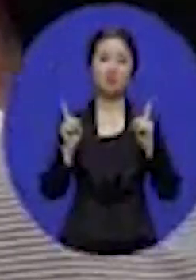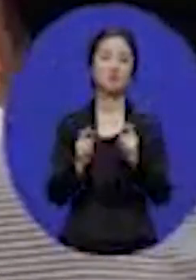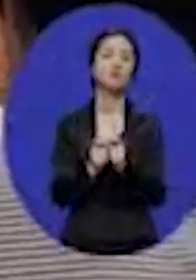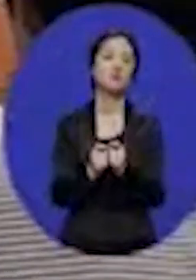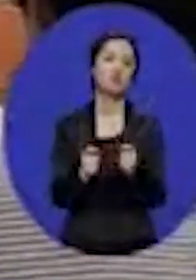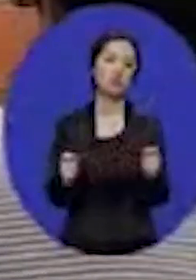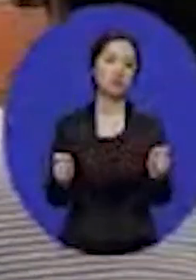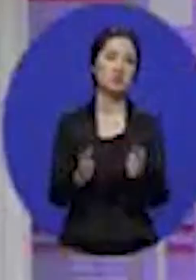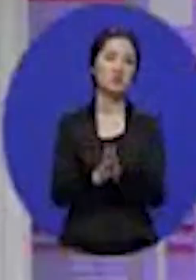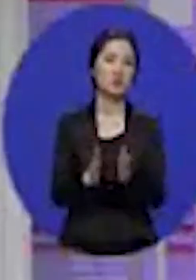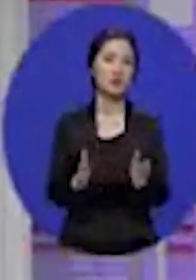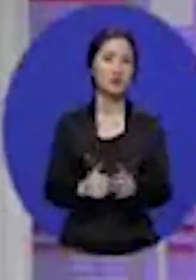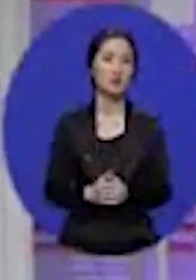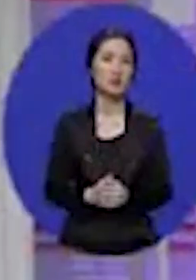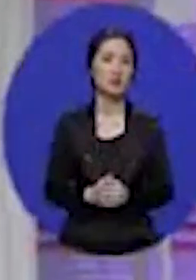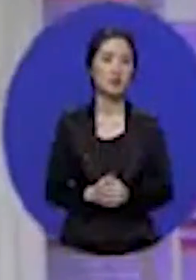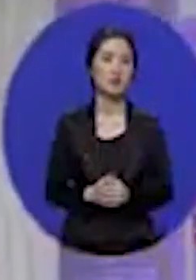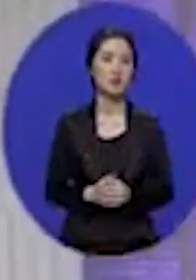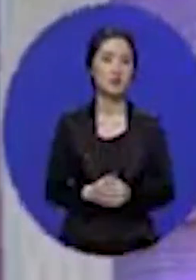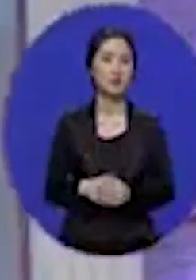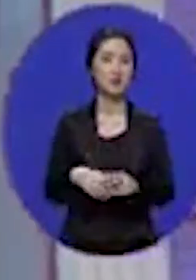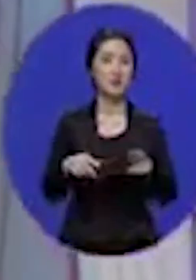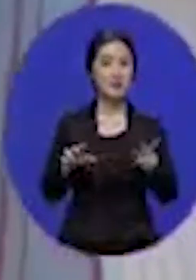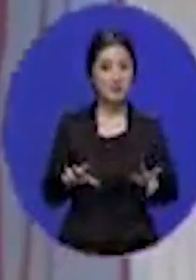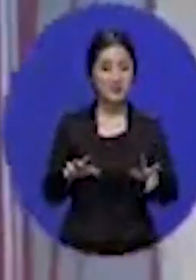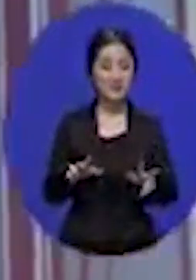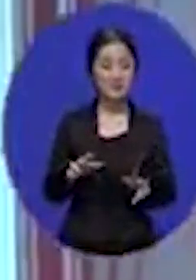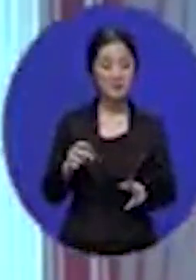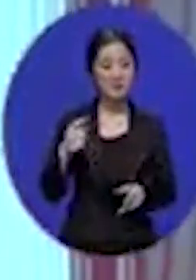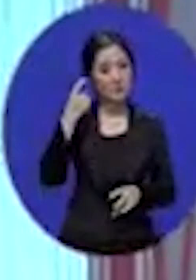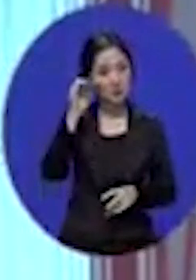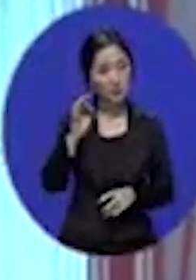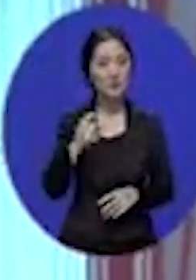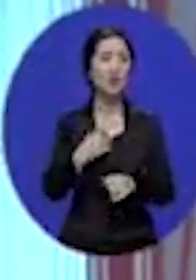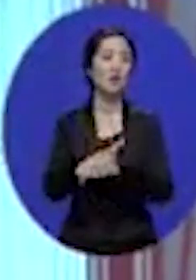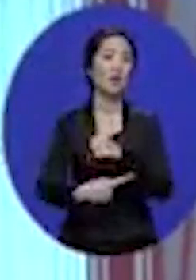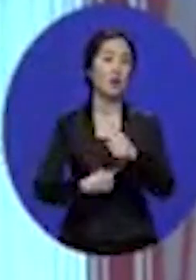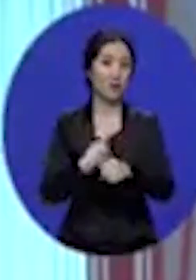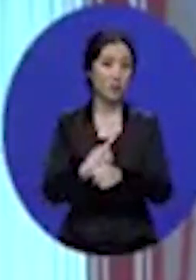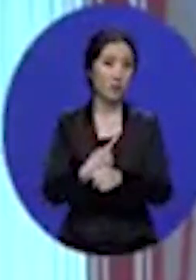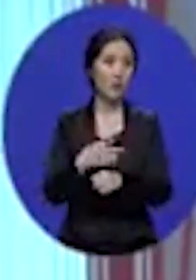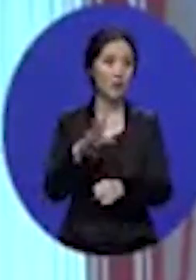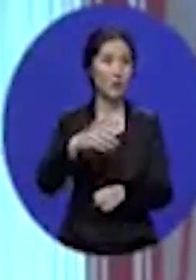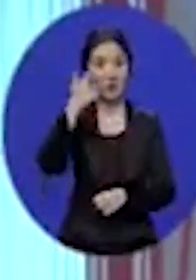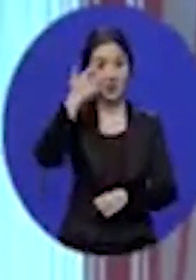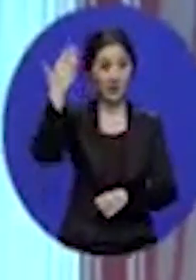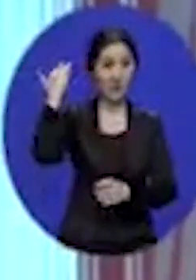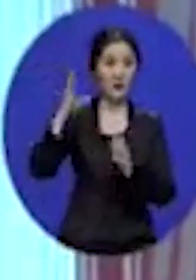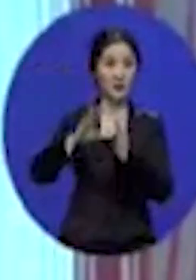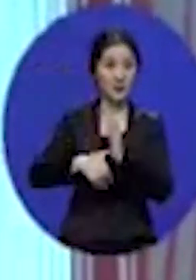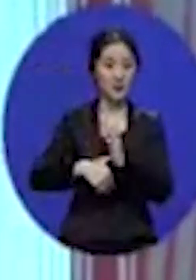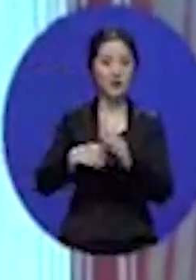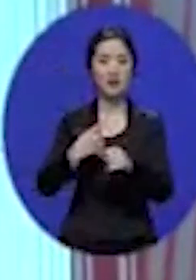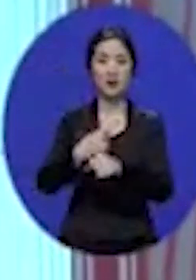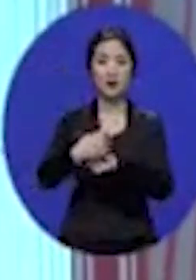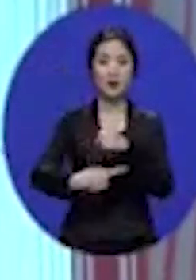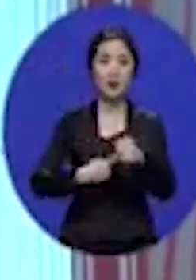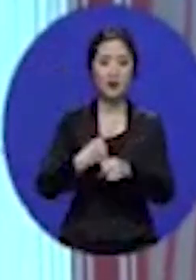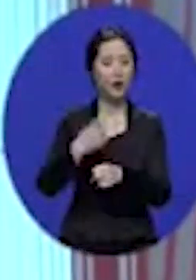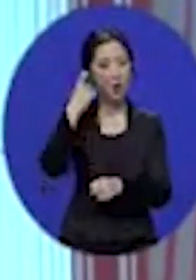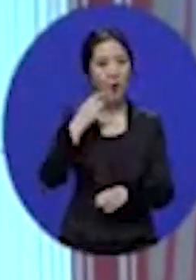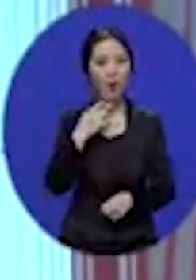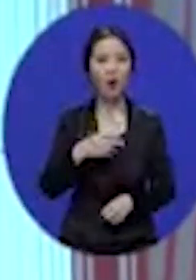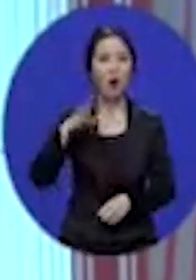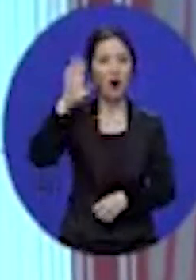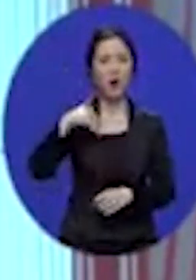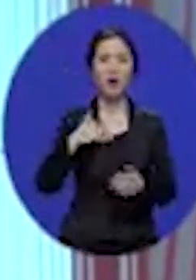됩니다. 그러니까 지금 지나고 나서 보니까 그게 1년이라는 세월이었지 그 당시는 과연 언제까지 내가 백수 생활을 할 것인가 너무나